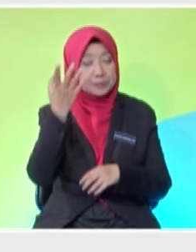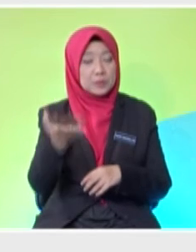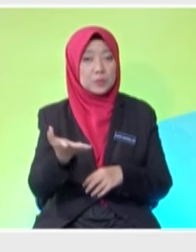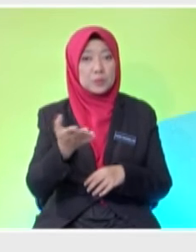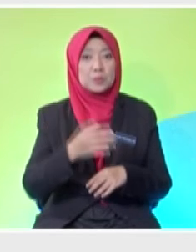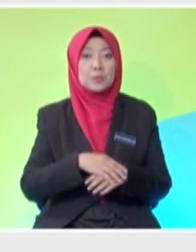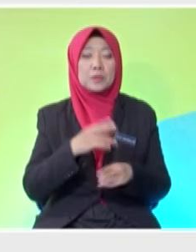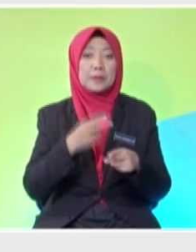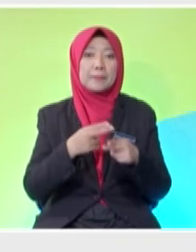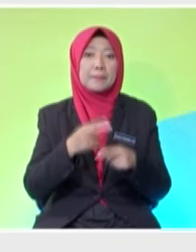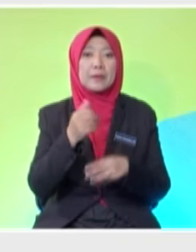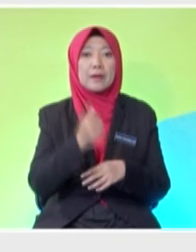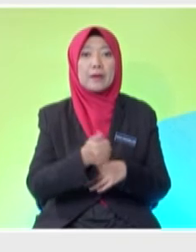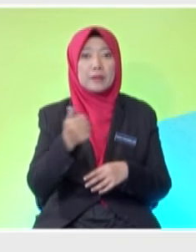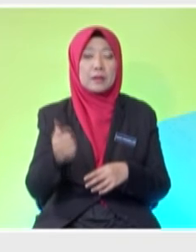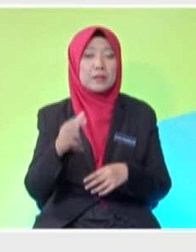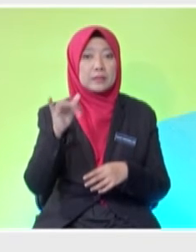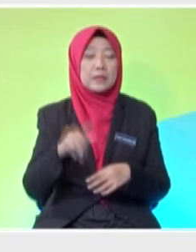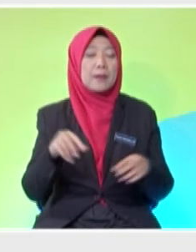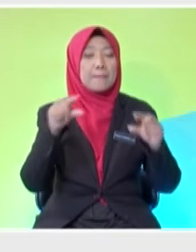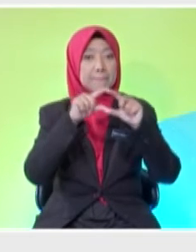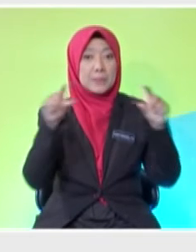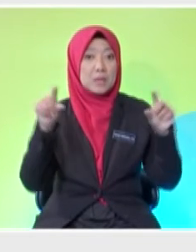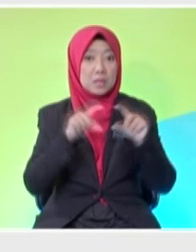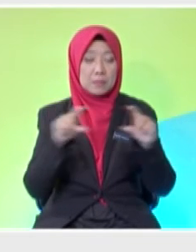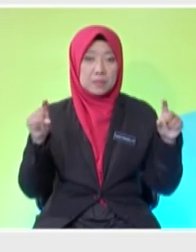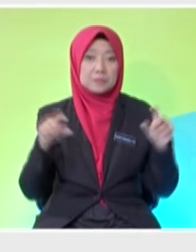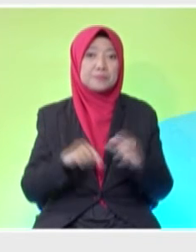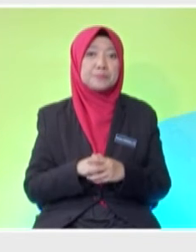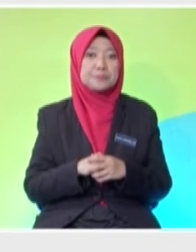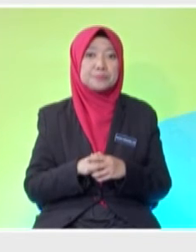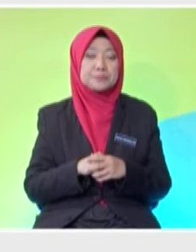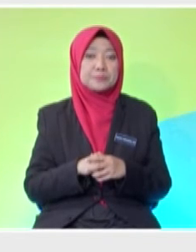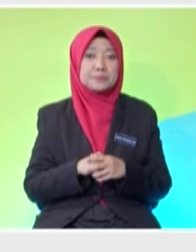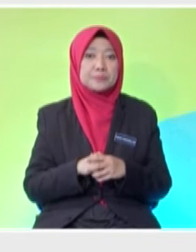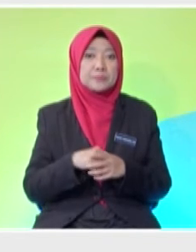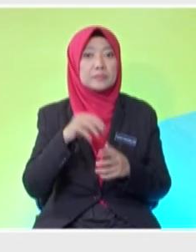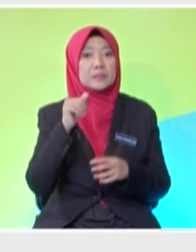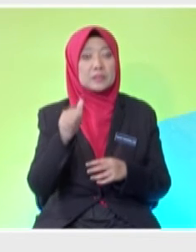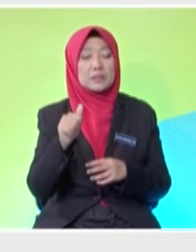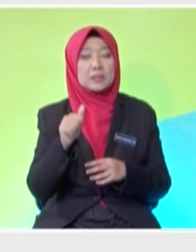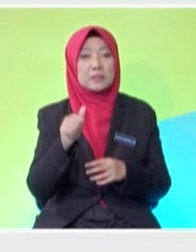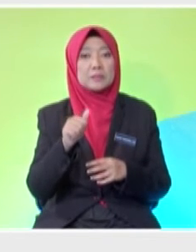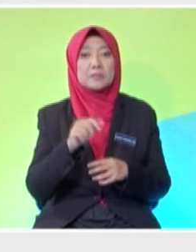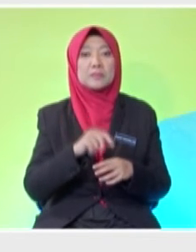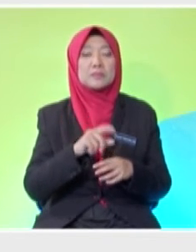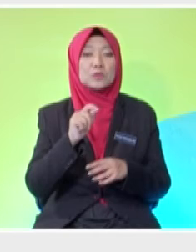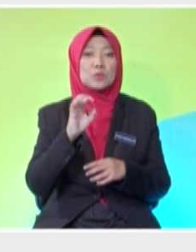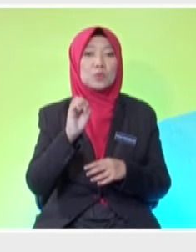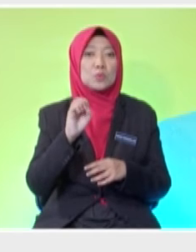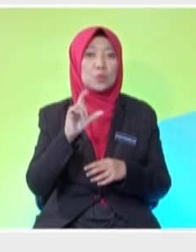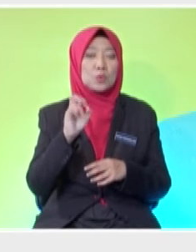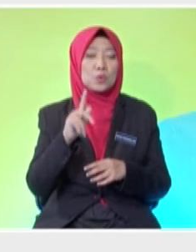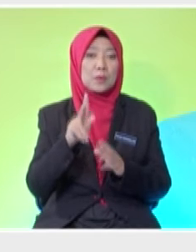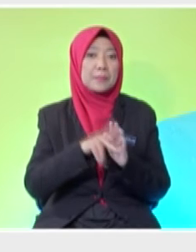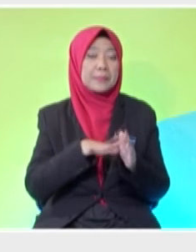Nyatakan nama alat yang berlabel. Okey, A. apa alat dia yang A tu? Tolok perasa. Okey, tolok perasa.